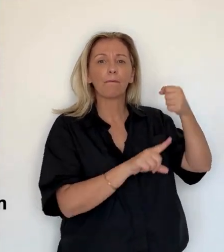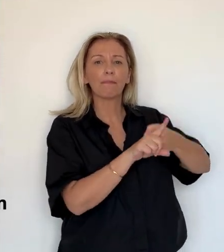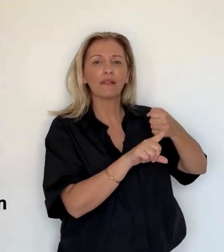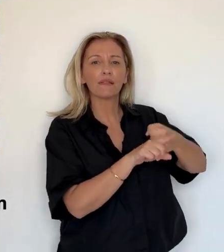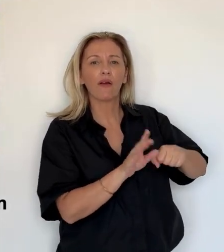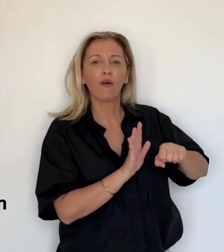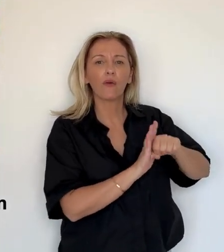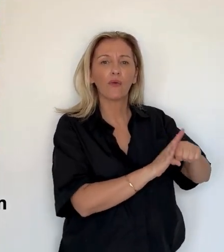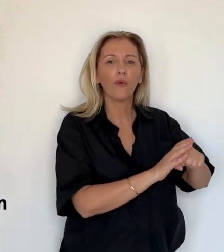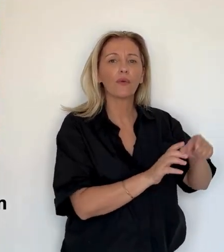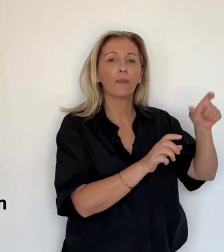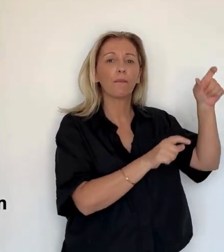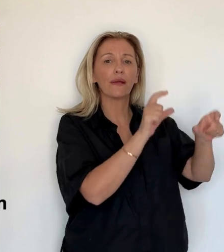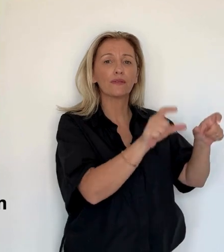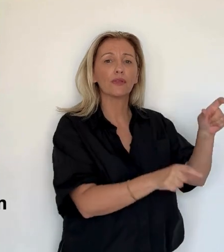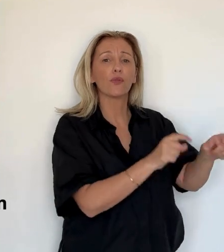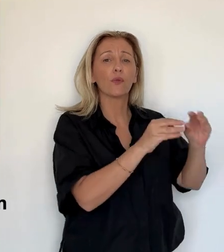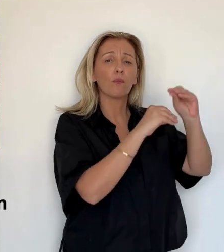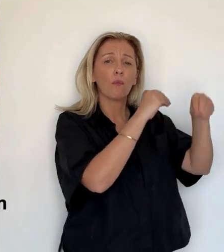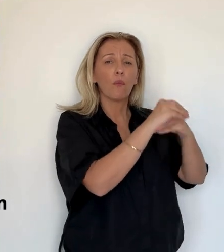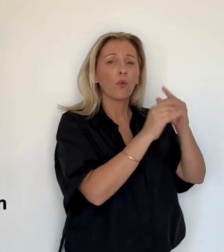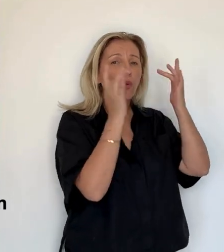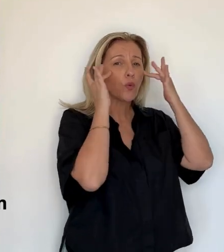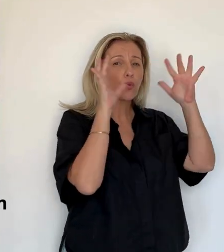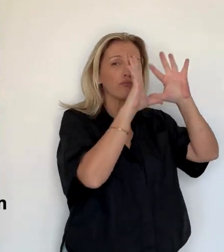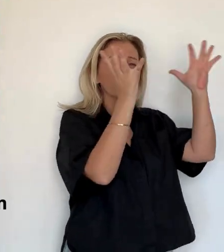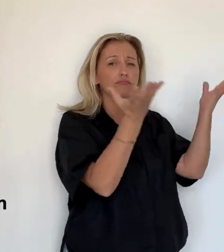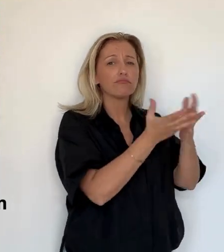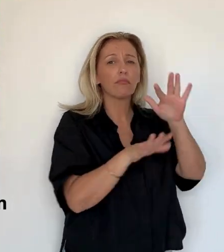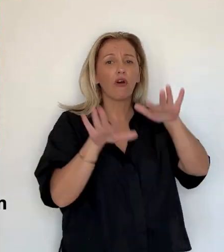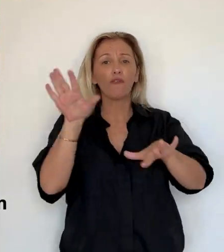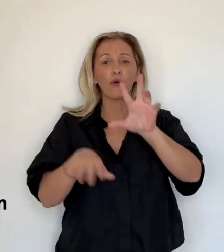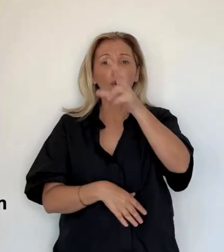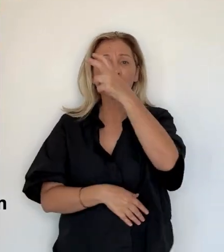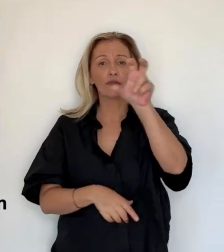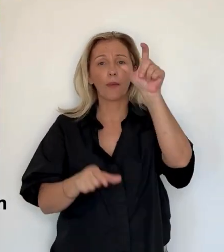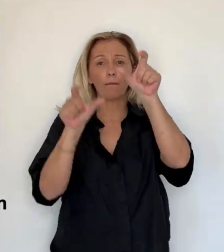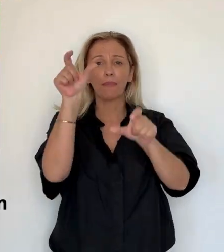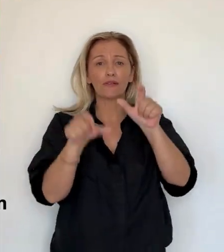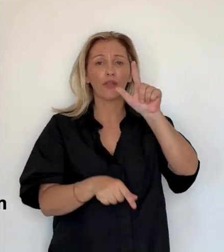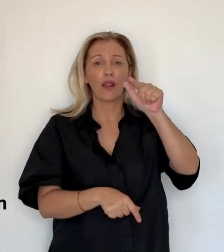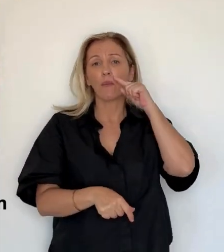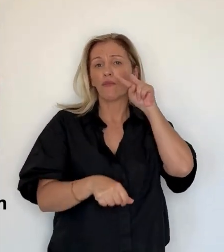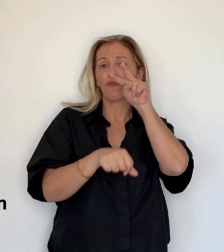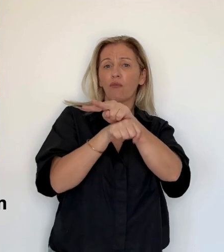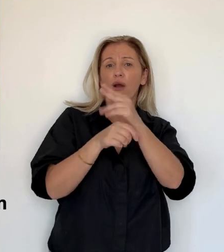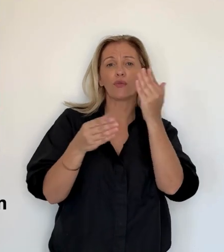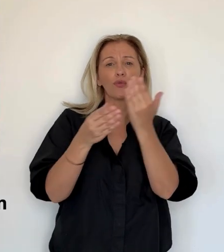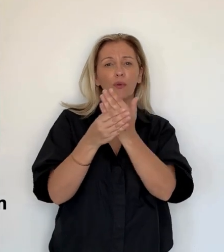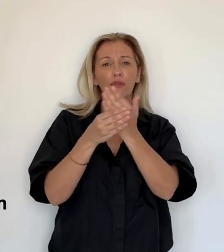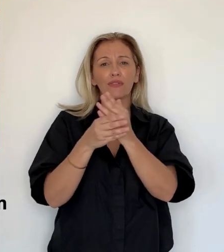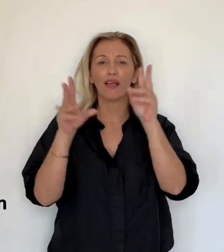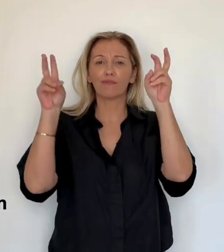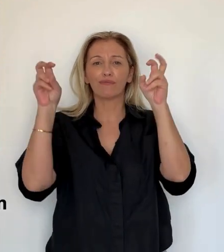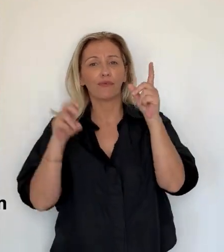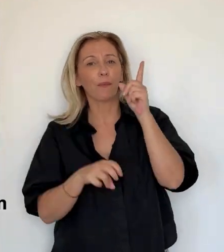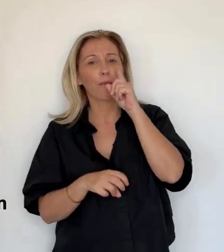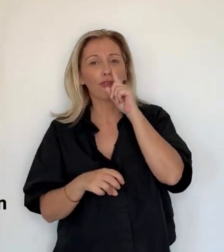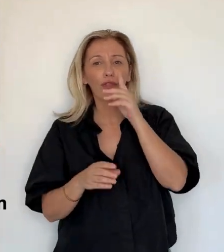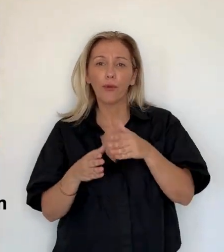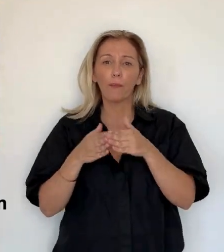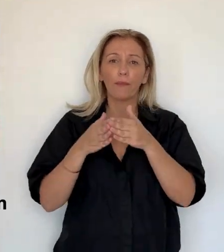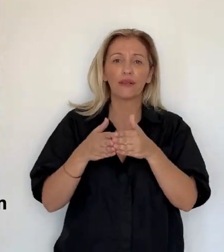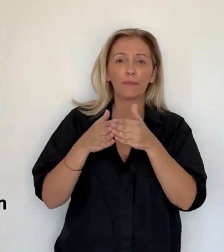Et de l'autre, des élus nationalistes de premier plan à l'image du maire de la ville, des militants de gauche, des acteurs culturels aussi.